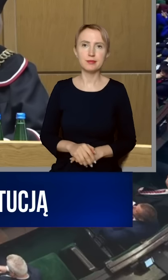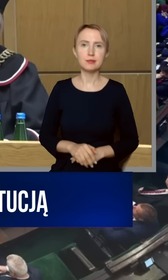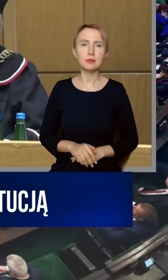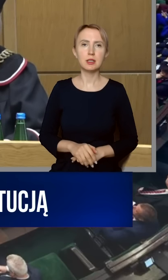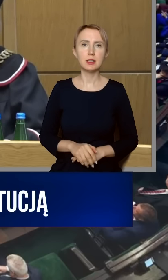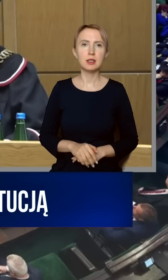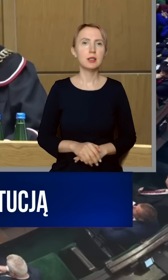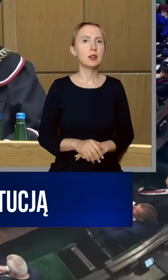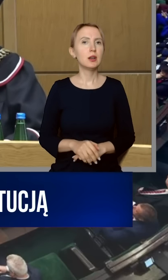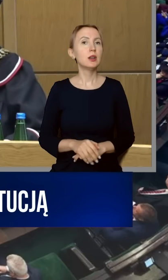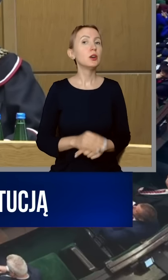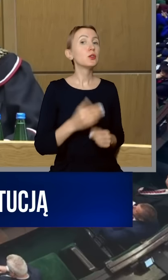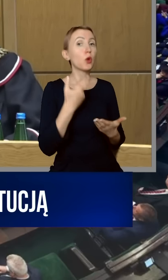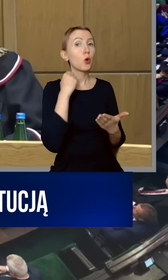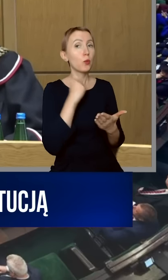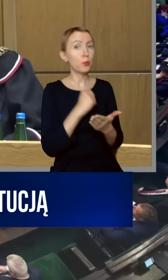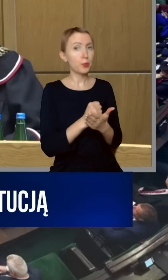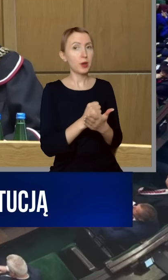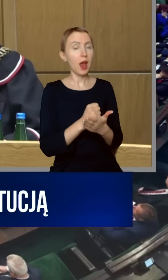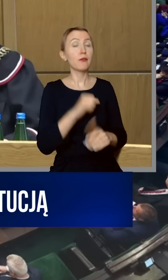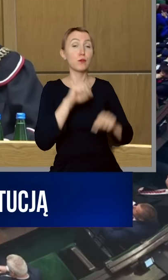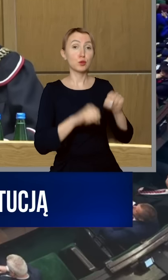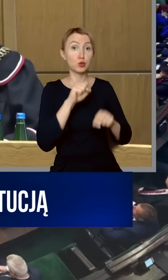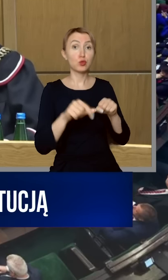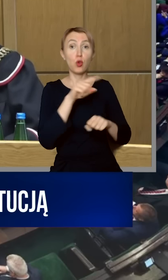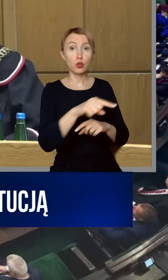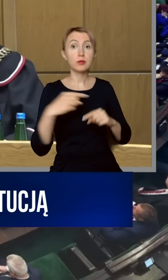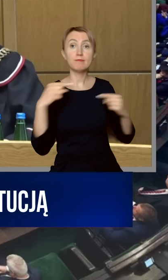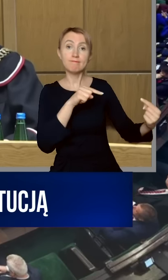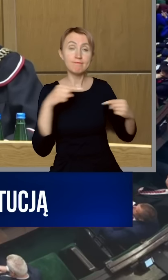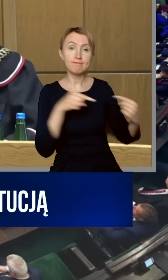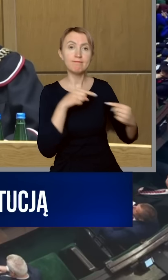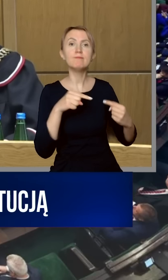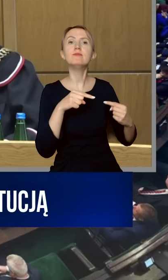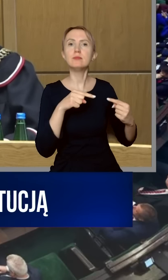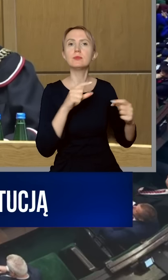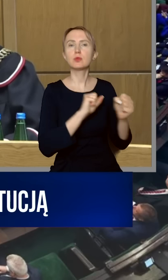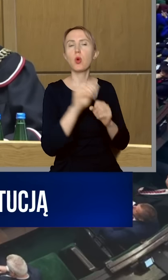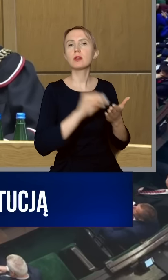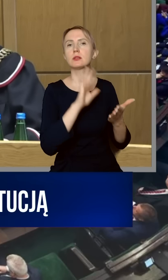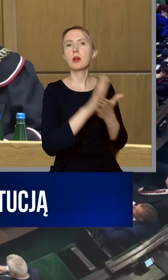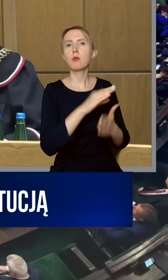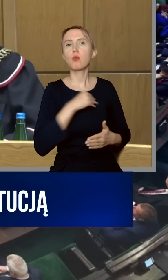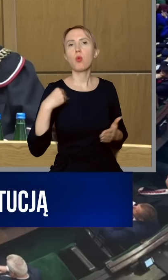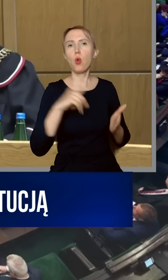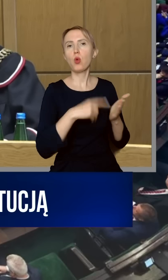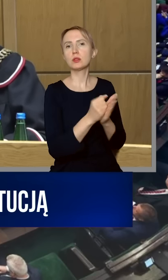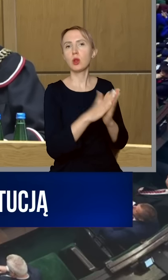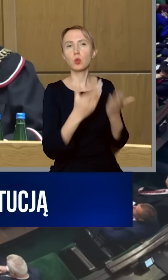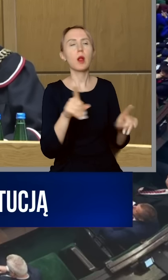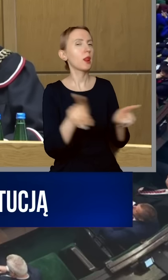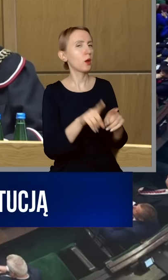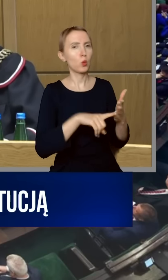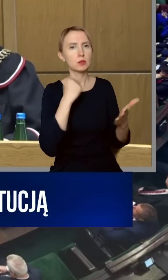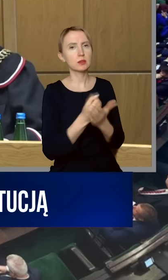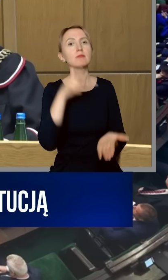batalia prawno-sądowa polegająca gdzieś tam na poszczególnych zapisów polskiej konstytucji, ale też ustaw uchwalonych